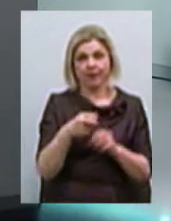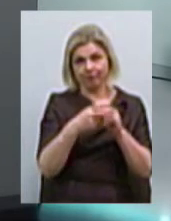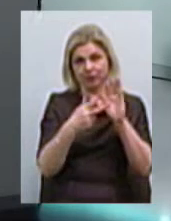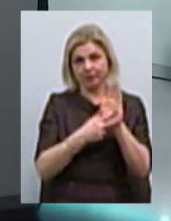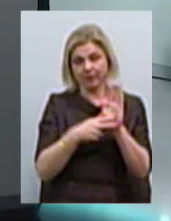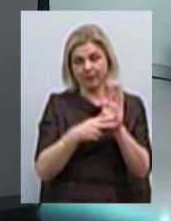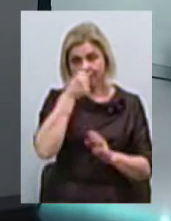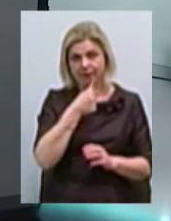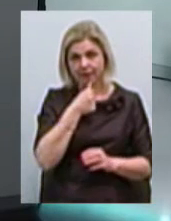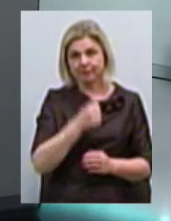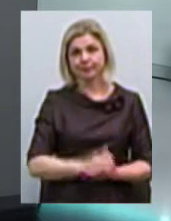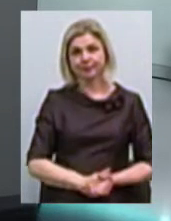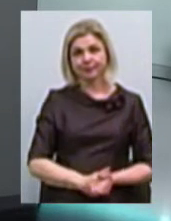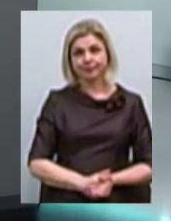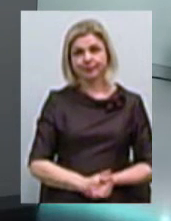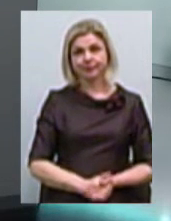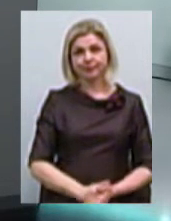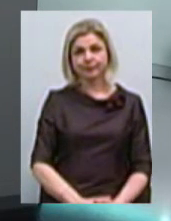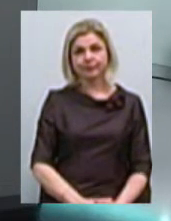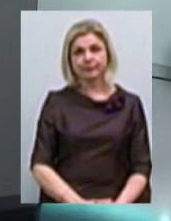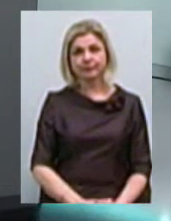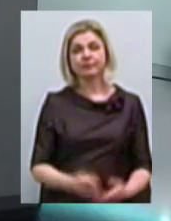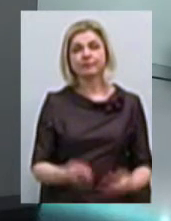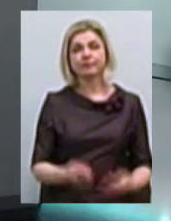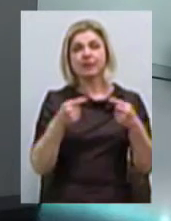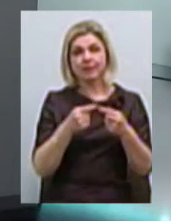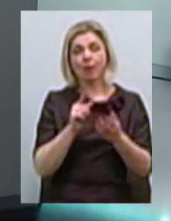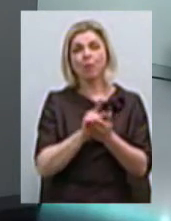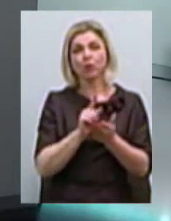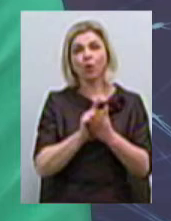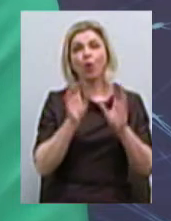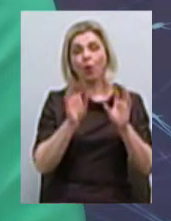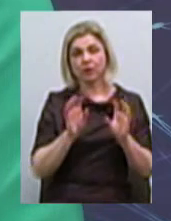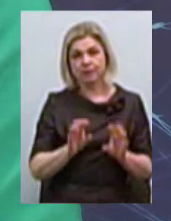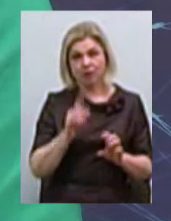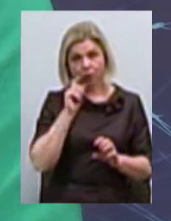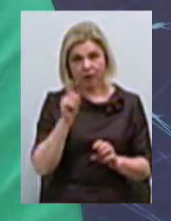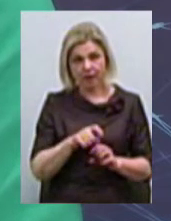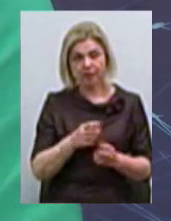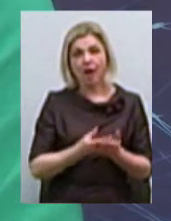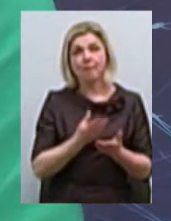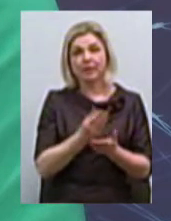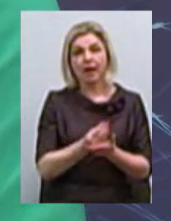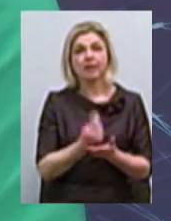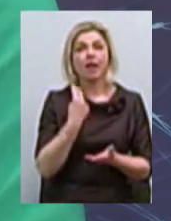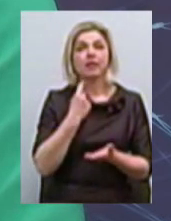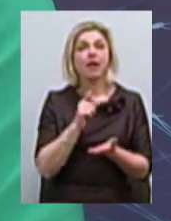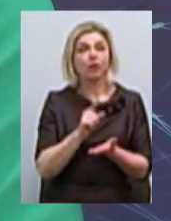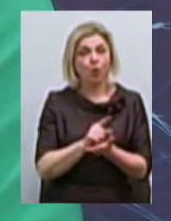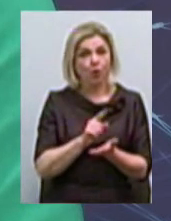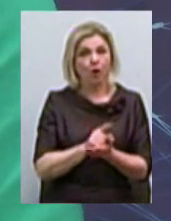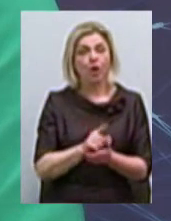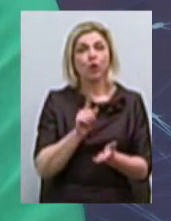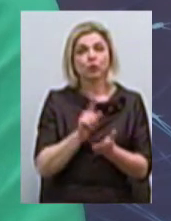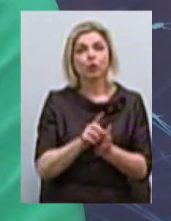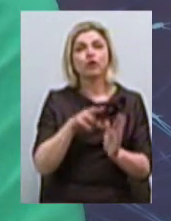рік? Будь ласка, Вікторія Васильівна. Згідно Податкового кодексу України, платник податків має право включити до